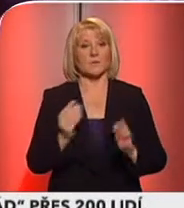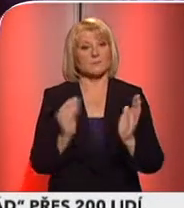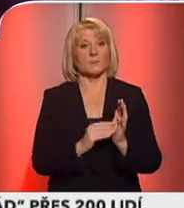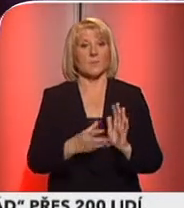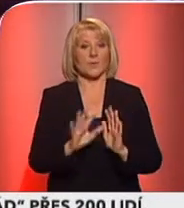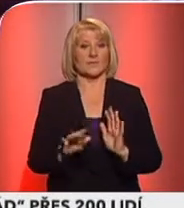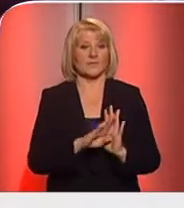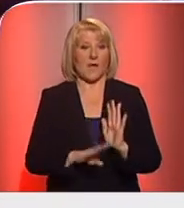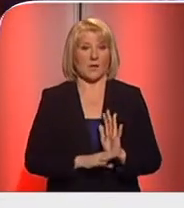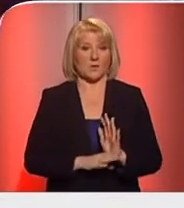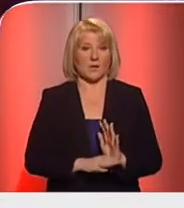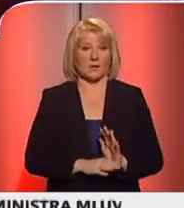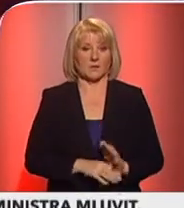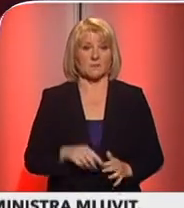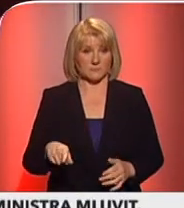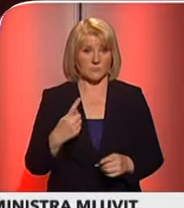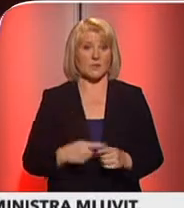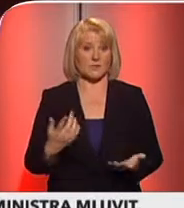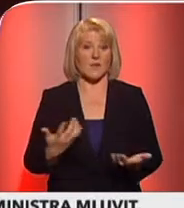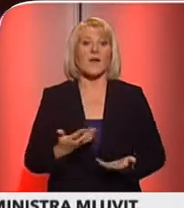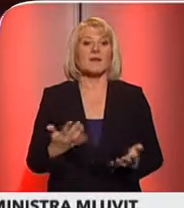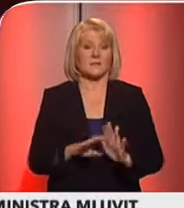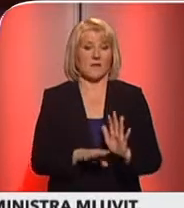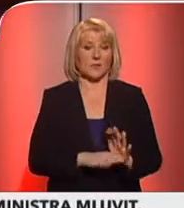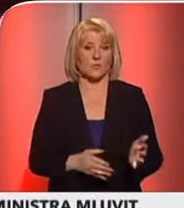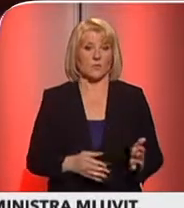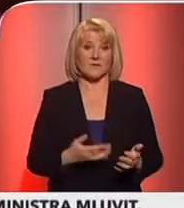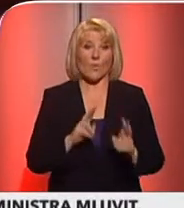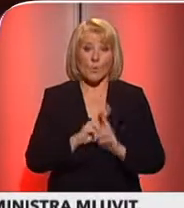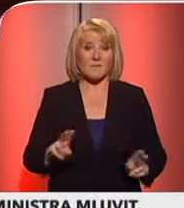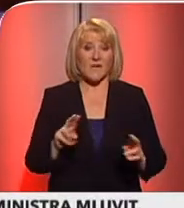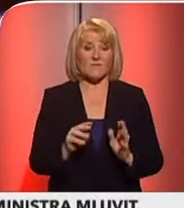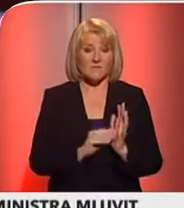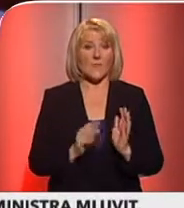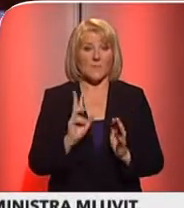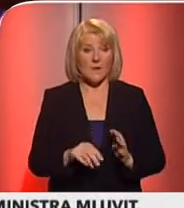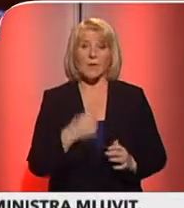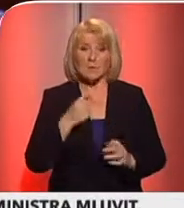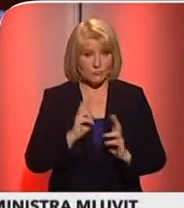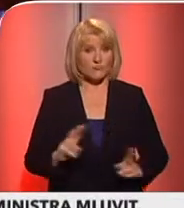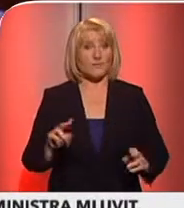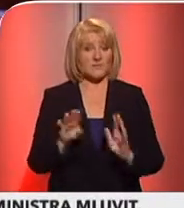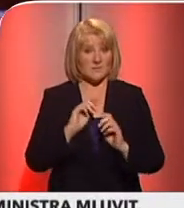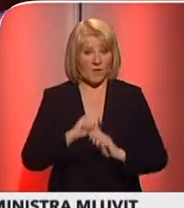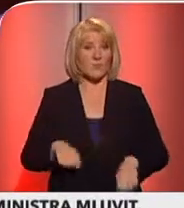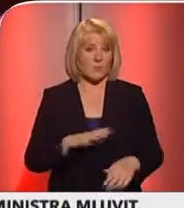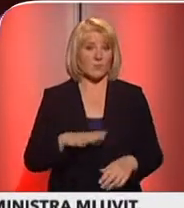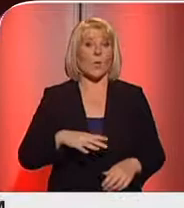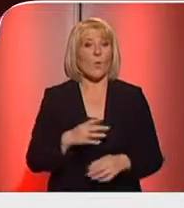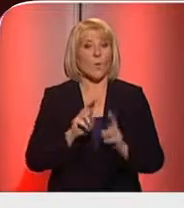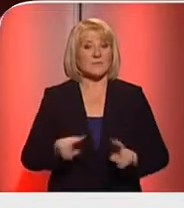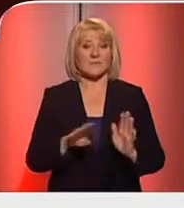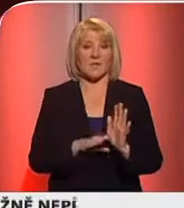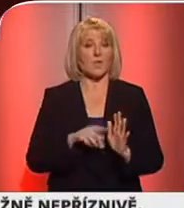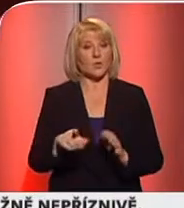zákonem. Tak jo? Je to? Přesně. Ale a kde je ten zákon? V ústavě. Ústava říká, že můžete stávkovat. To je zákon. Ústava je pro mě zákon. Já ho